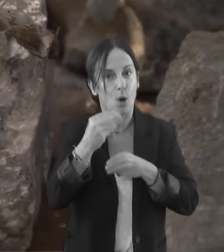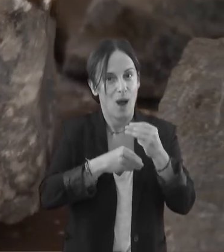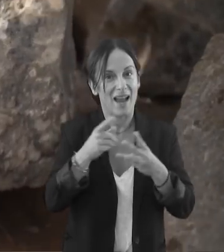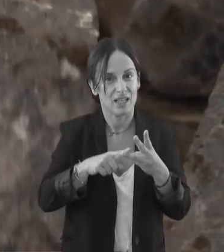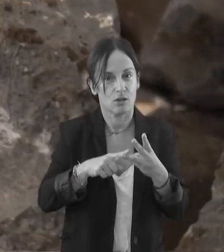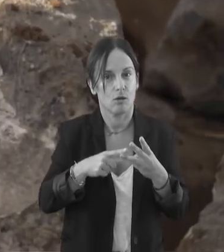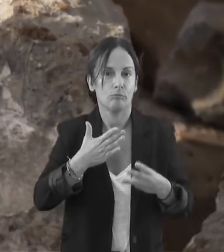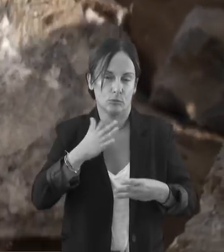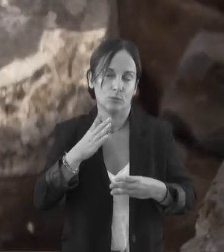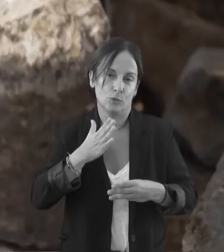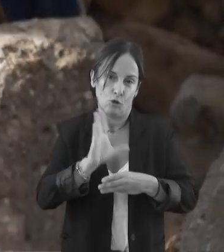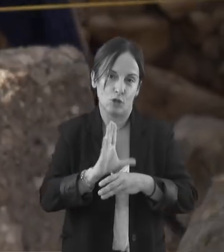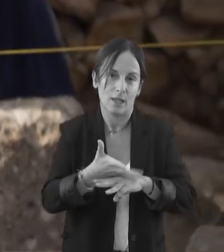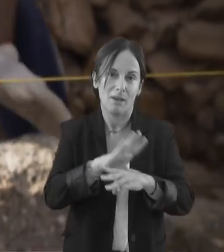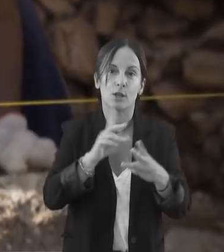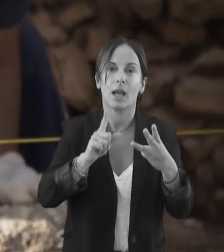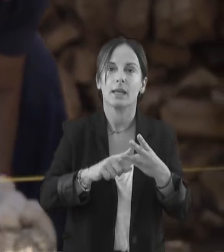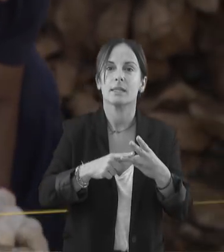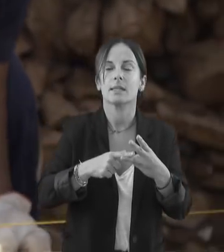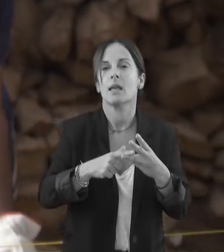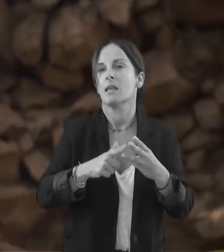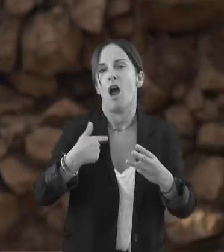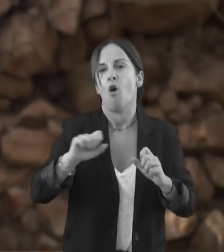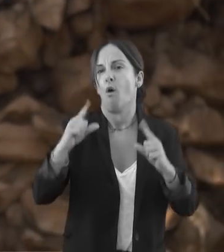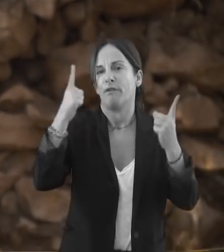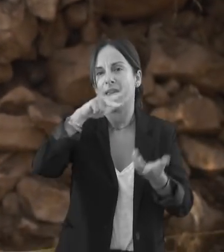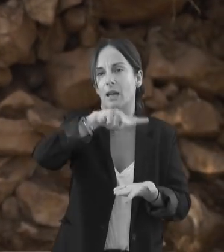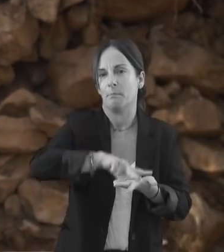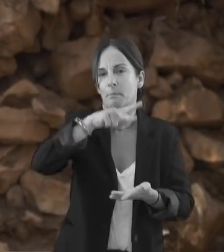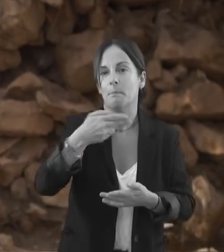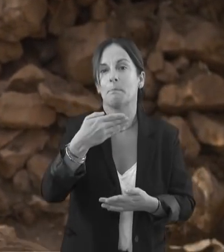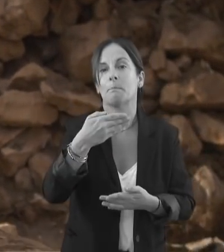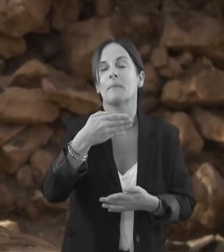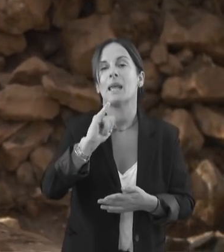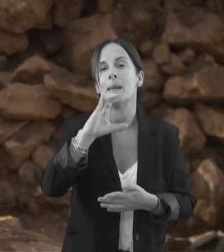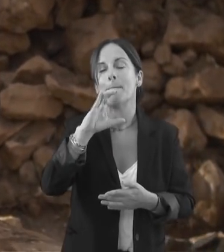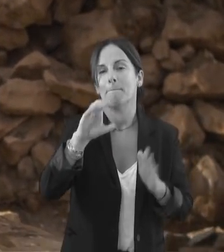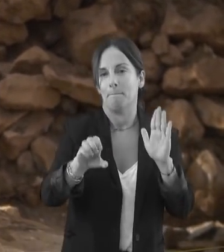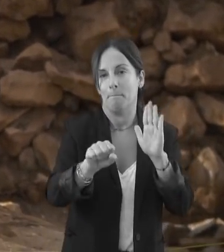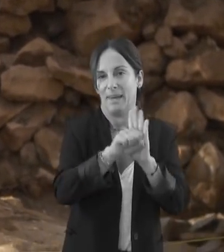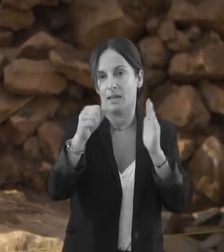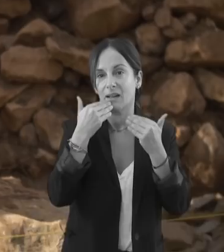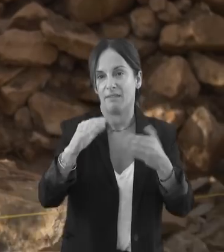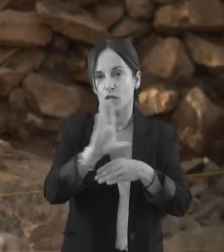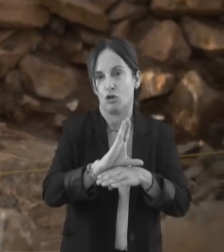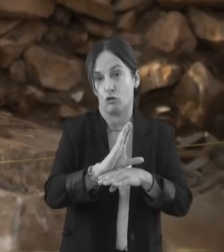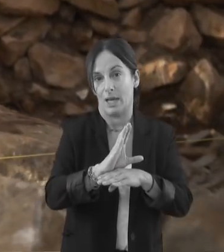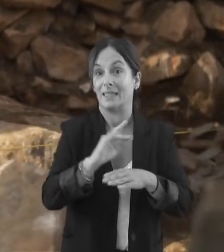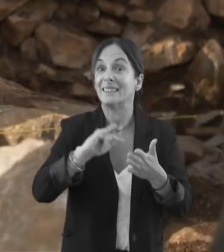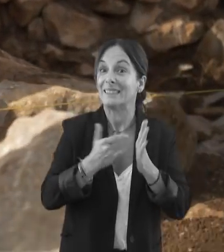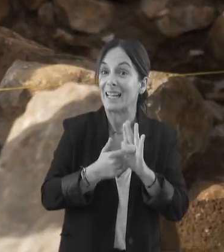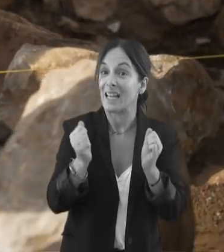Mallorca forma part d'una candidatura internacional que cerca la inclusió de la tècnica de pedra en